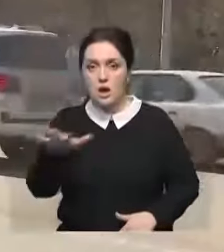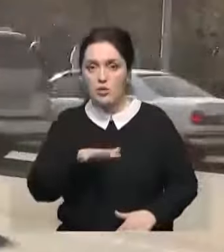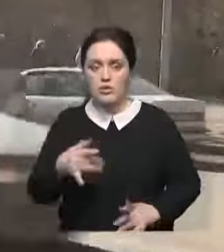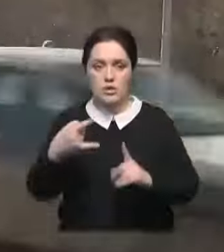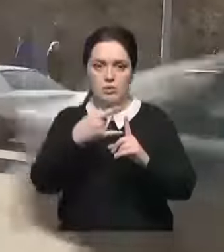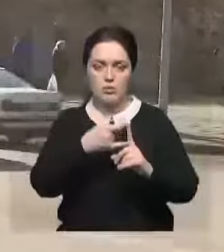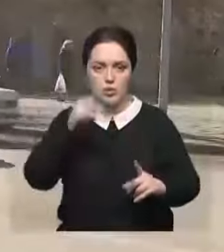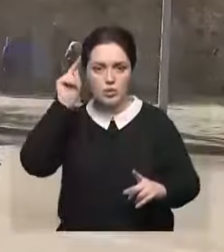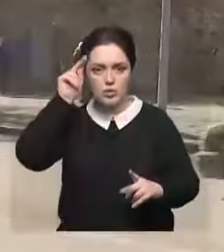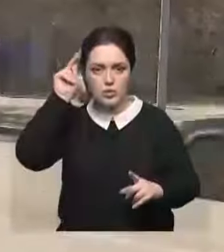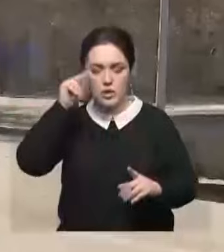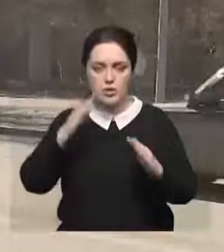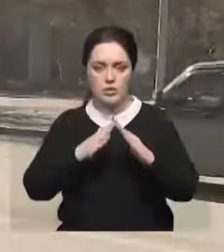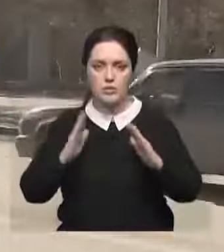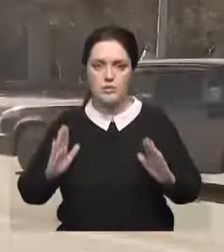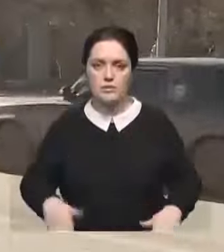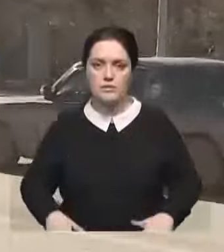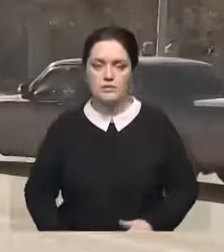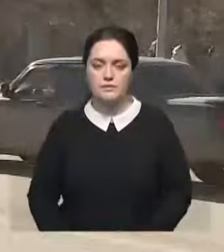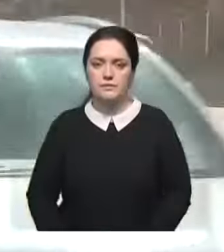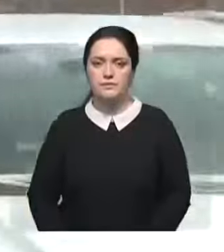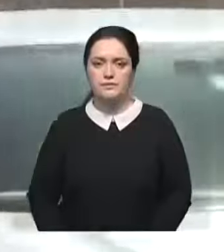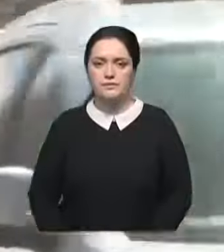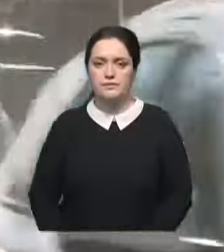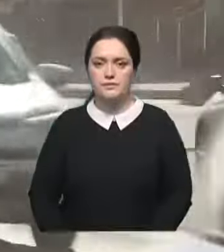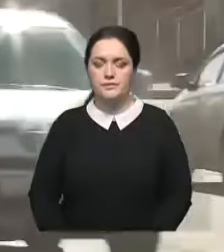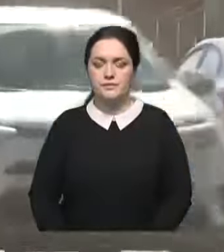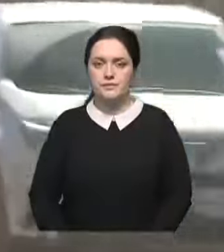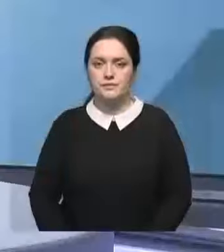на дистанционный формат обучения.